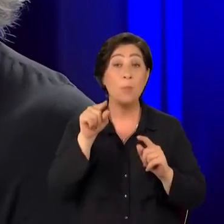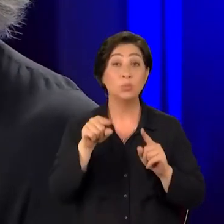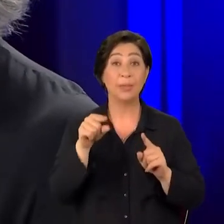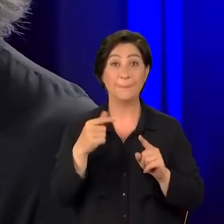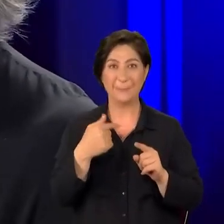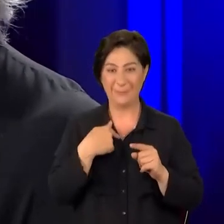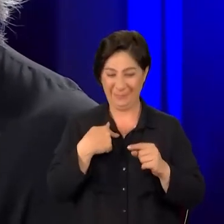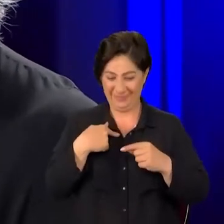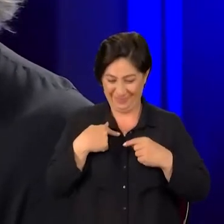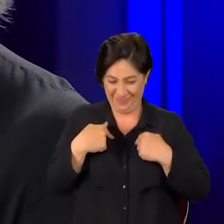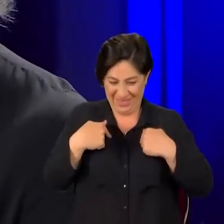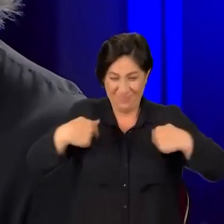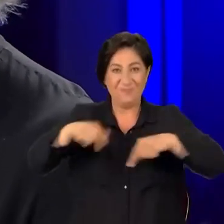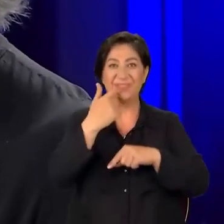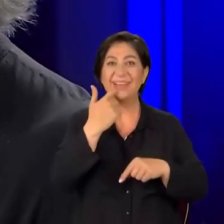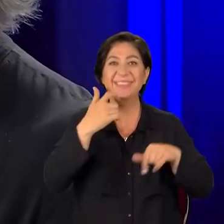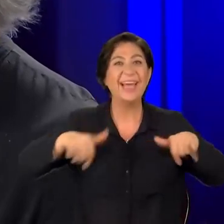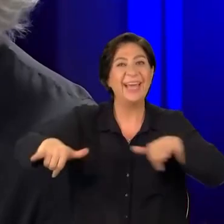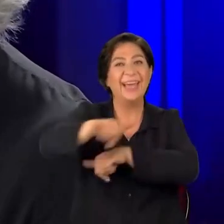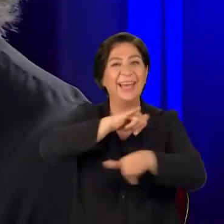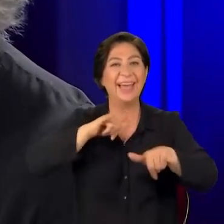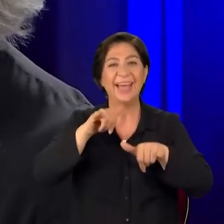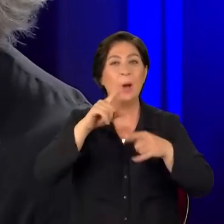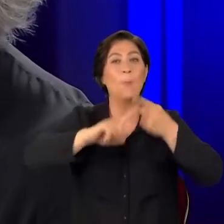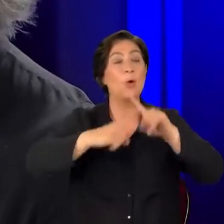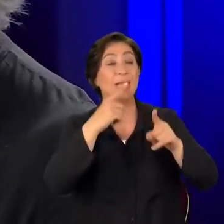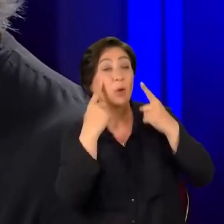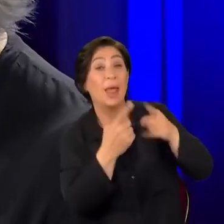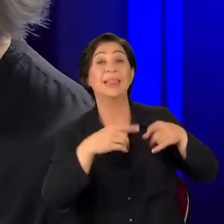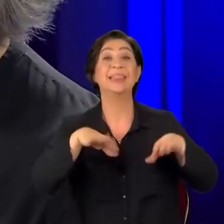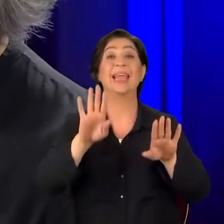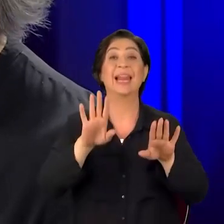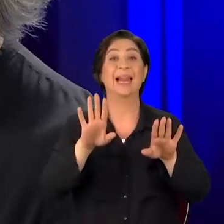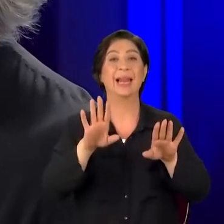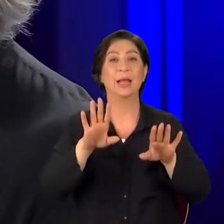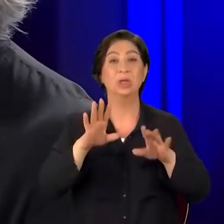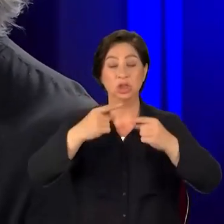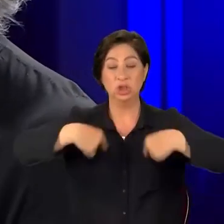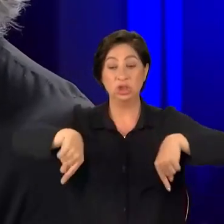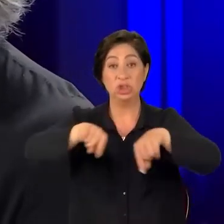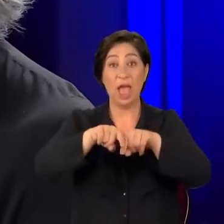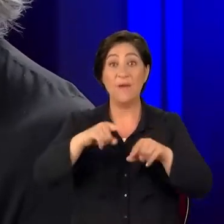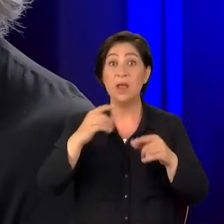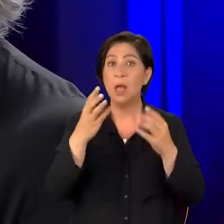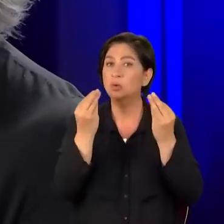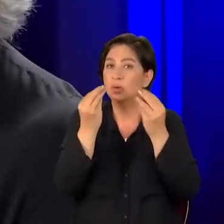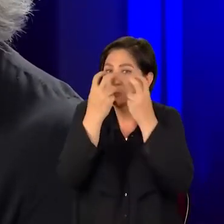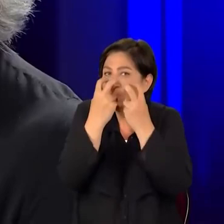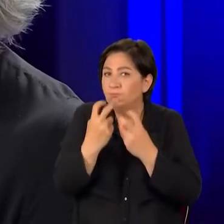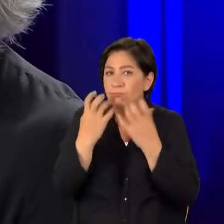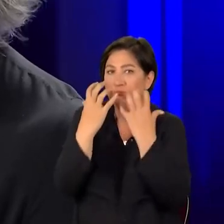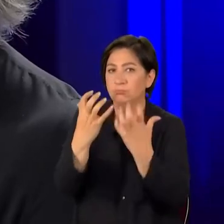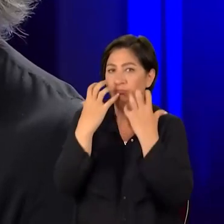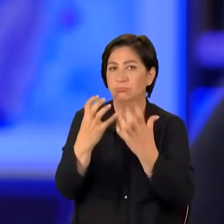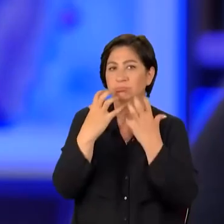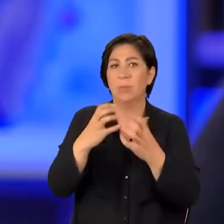da böyle bir ideolojik, hani bizim kuşağın ideolojik dünya, işte siyasi yoldan değil, siyasi tavırları da değişiyor. Mesela çevre duyarlılığı inanılmaz